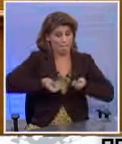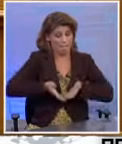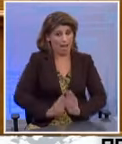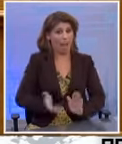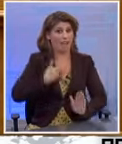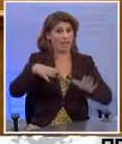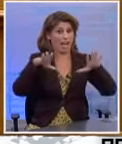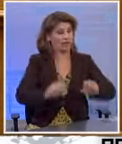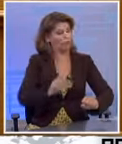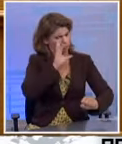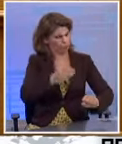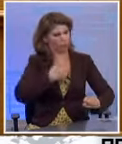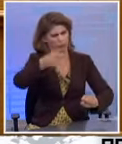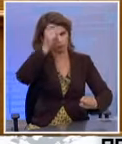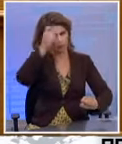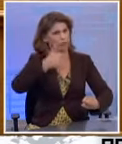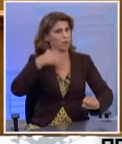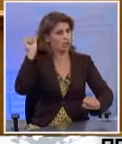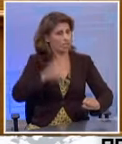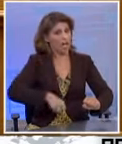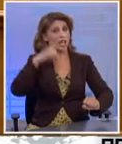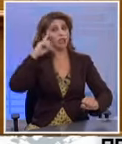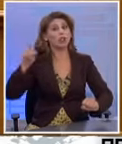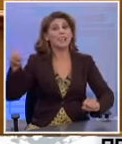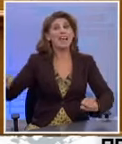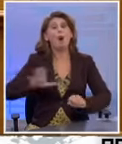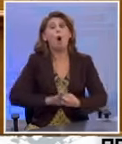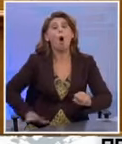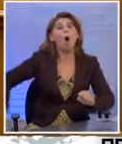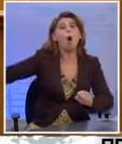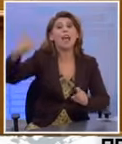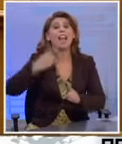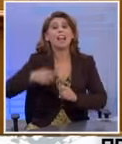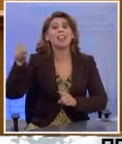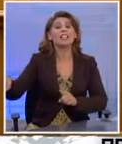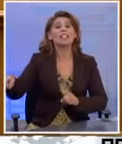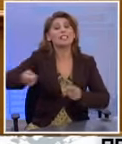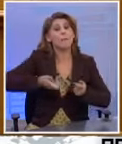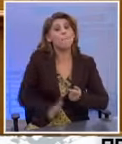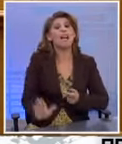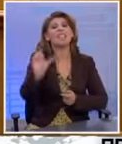είμαι, εσείς, το ξέρει όλη η Ελλάδα, είστε παιδί της Siemens και της διαπλοκής.